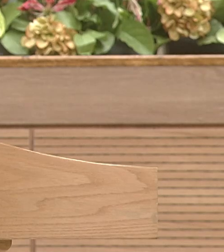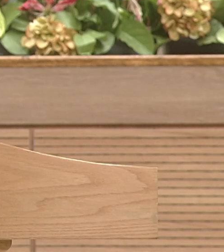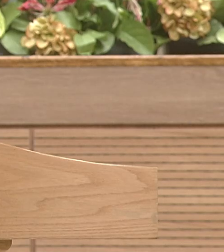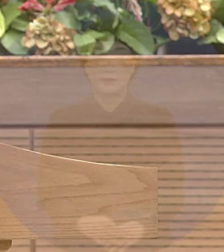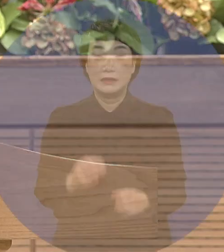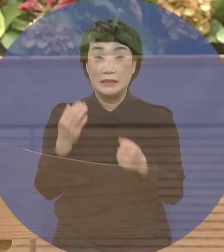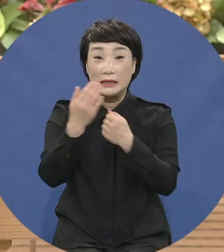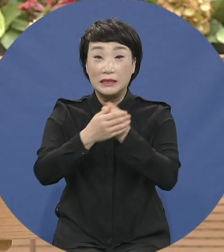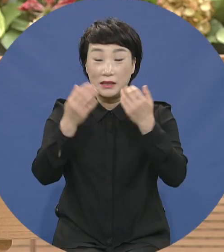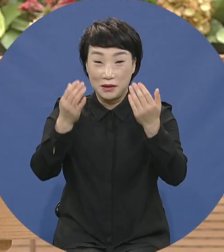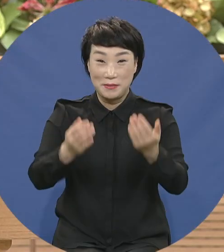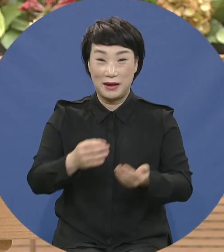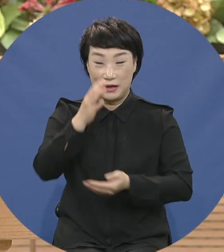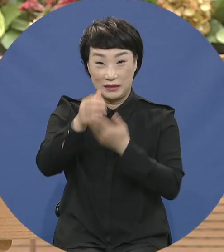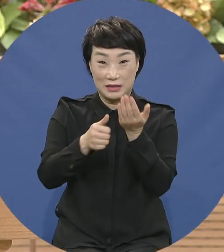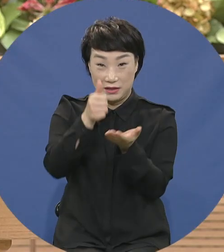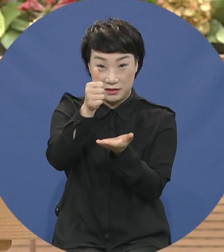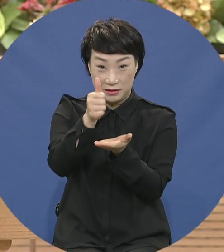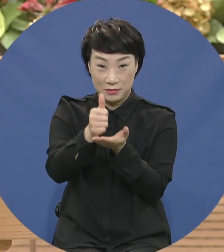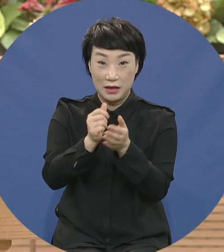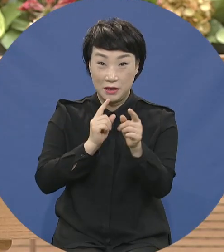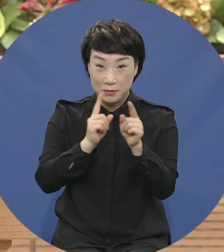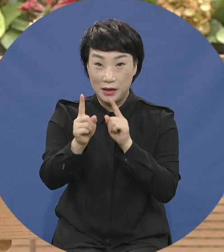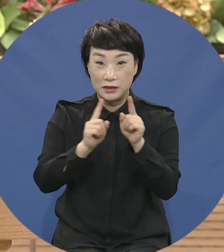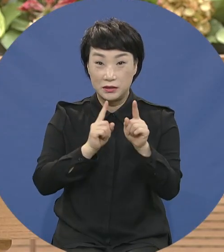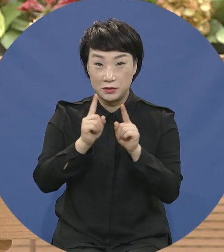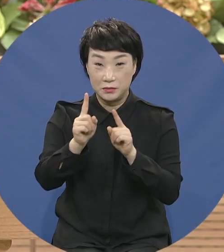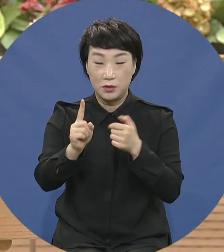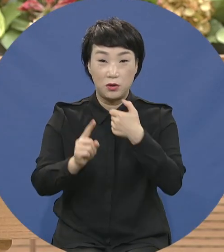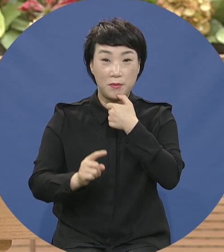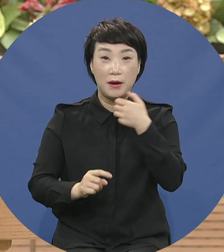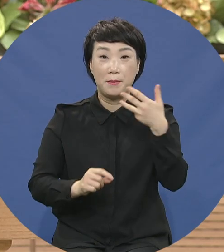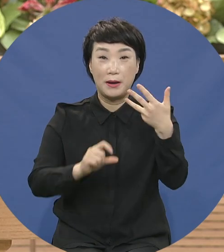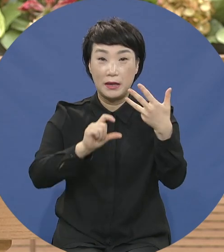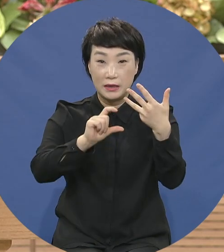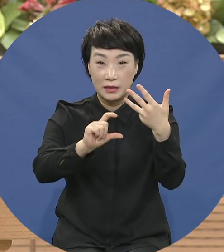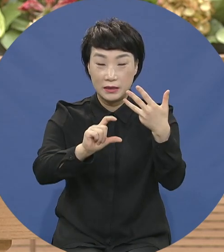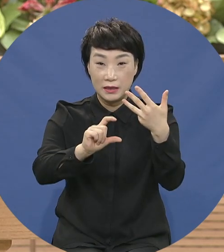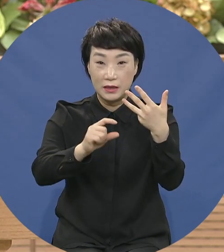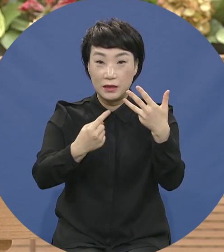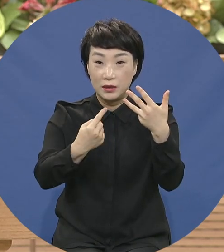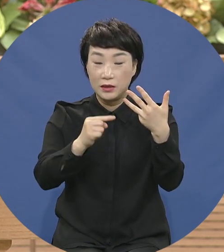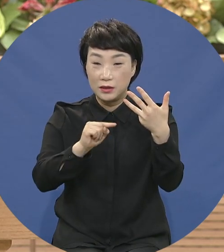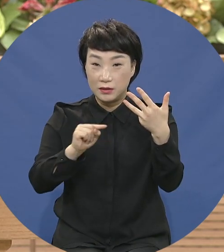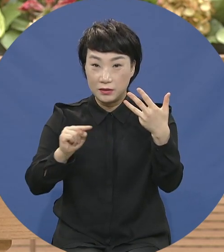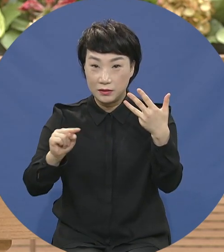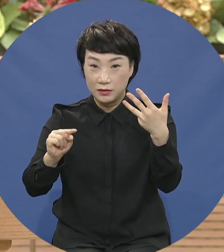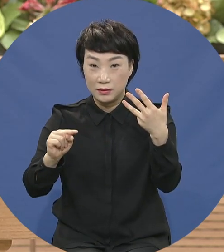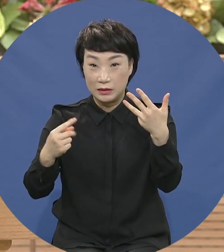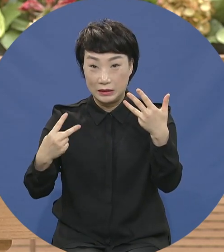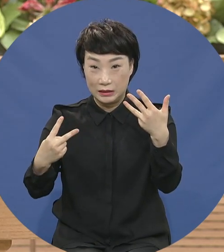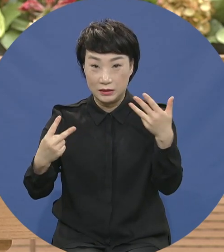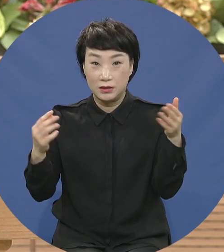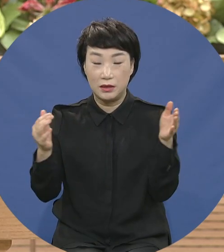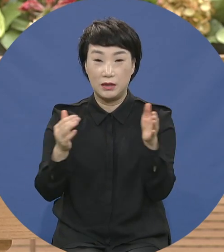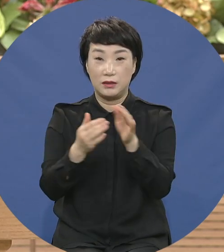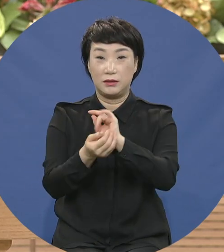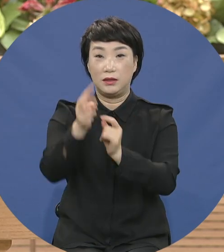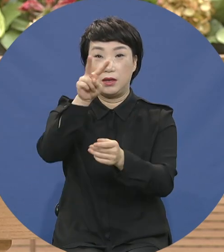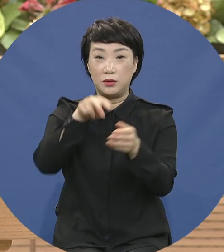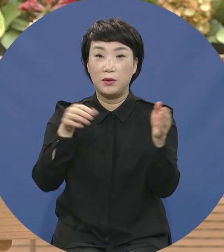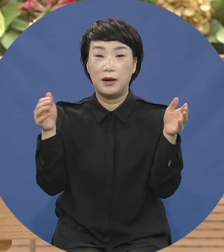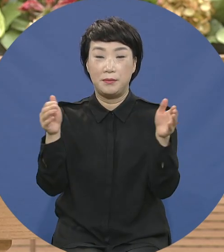은혜 받으실 하나님 말씀은 로마서 8장 1절에서